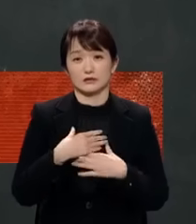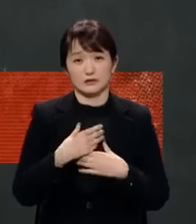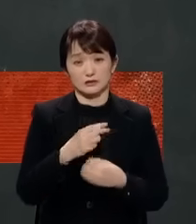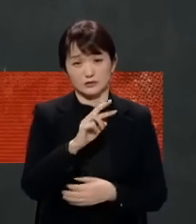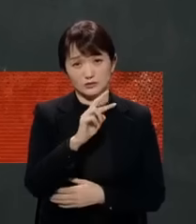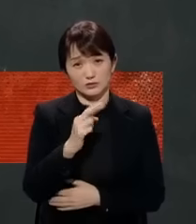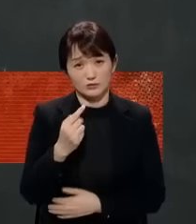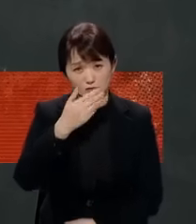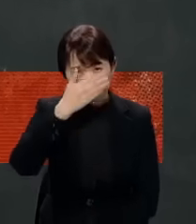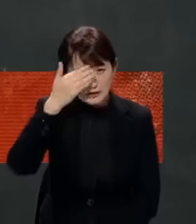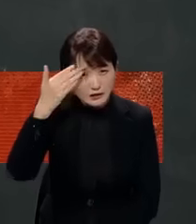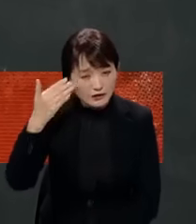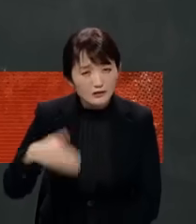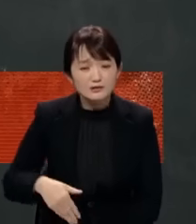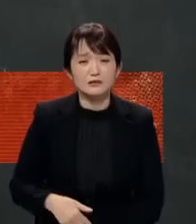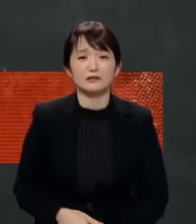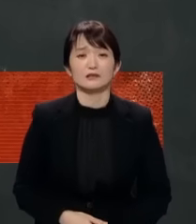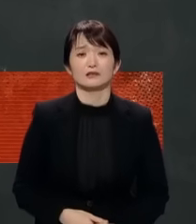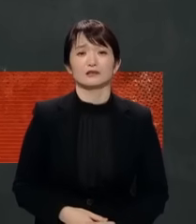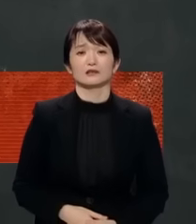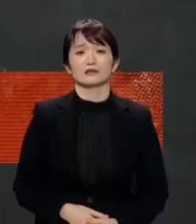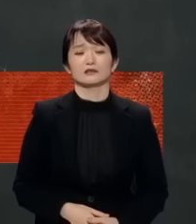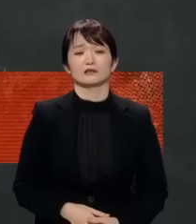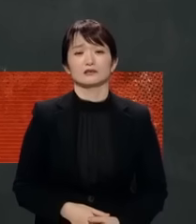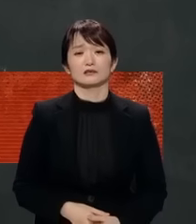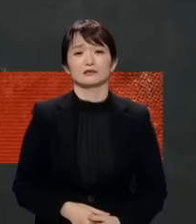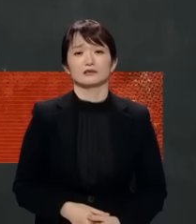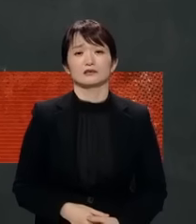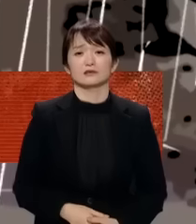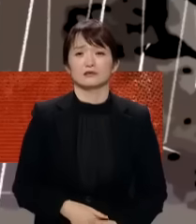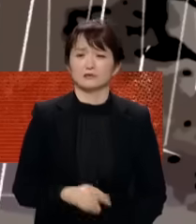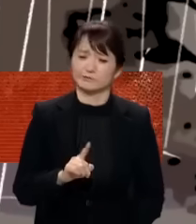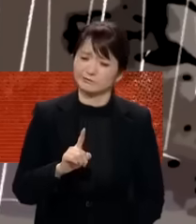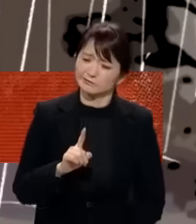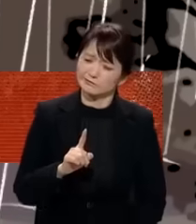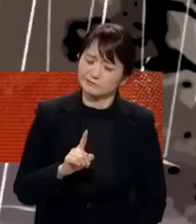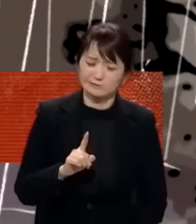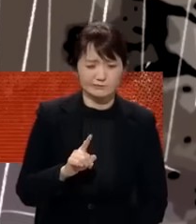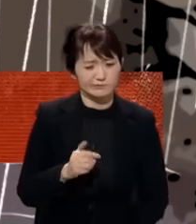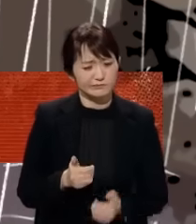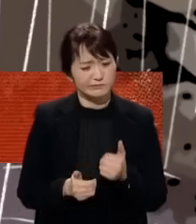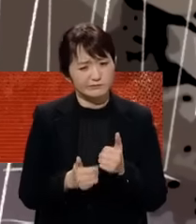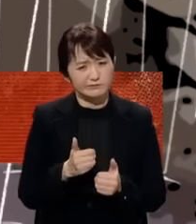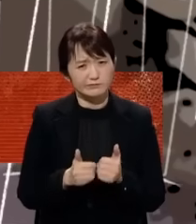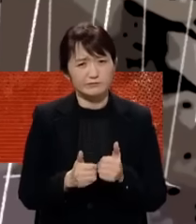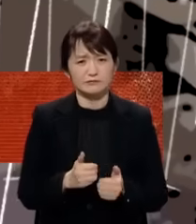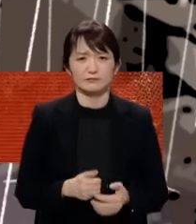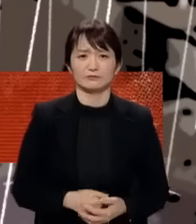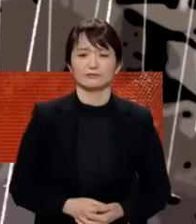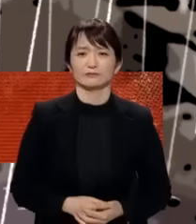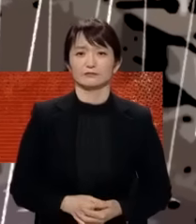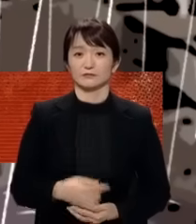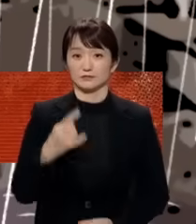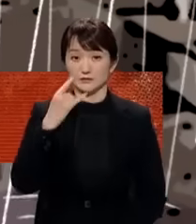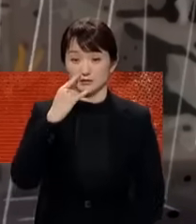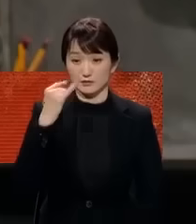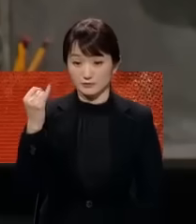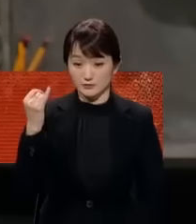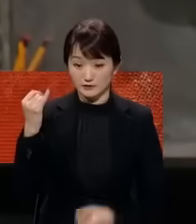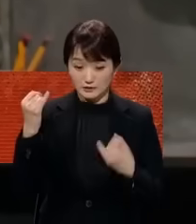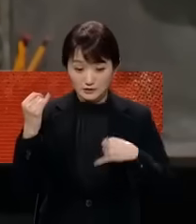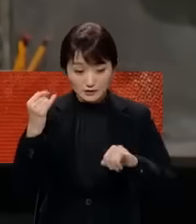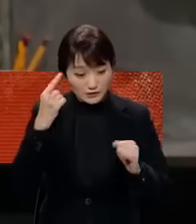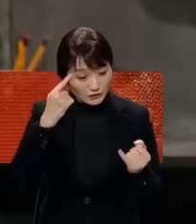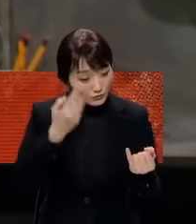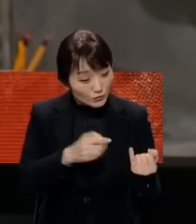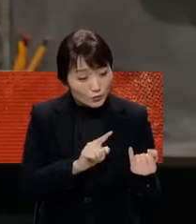돌아와서 다행인데 아 이게 참 박변호사 뭔가 좀 걸립니다 이게네 그렇죠 그래서 이제 제보자 어머니가 물어봅니다 너